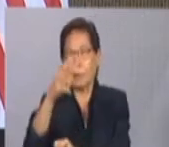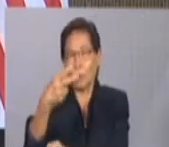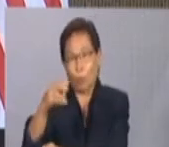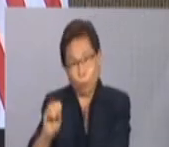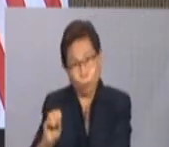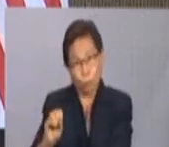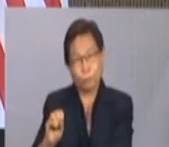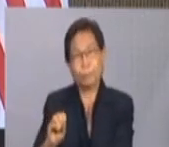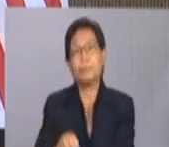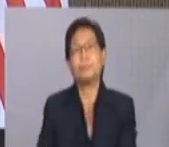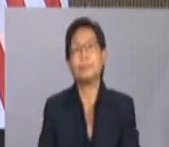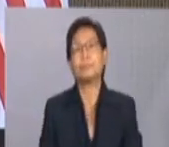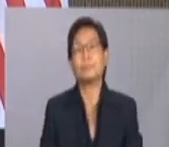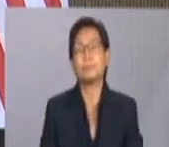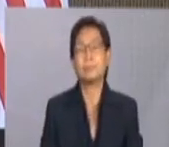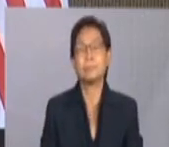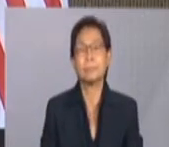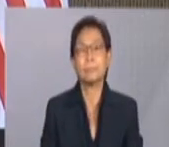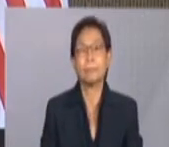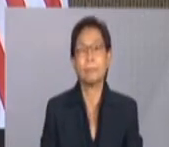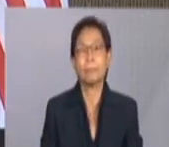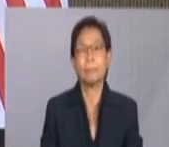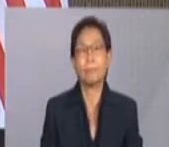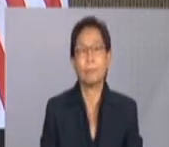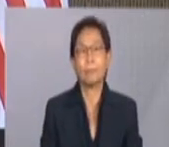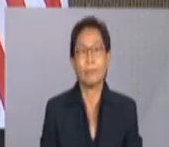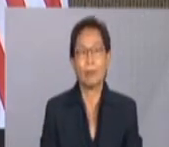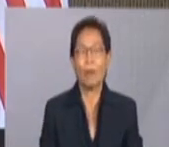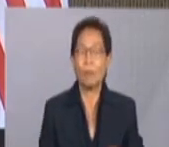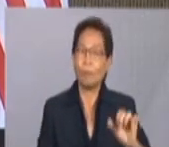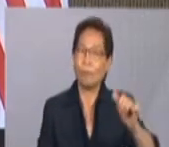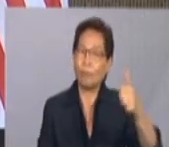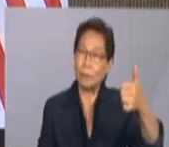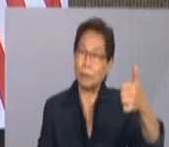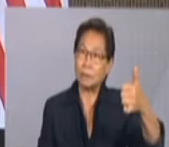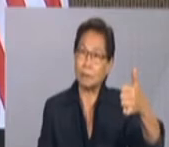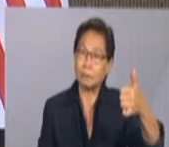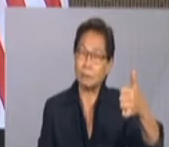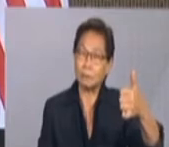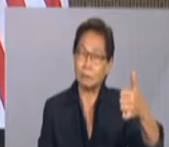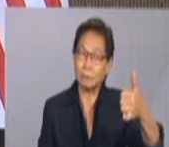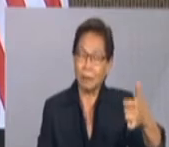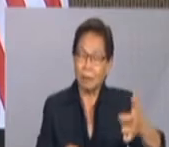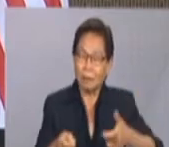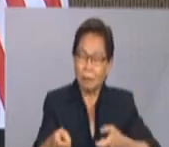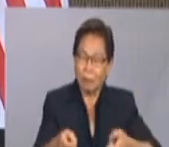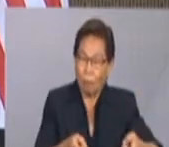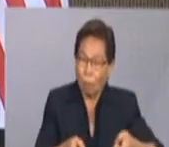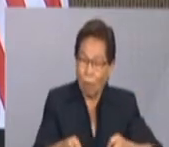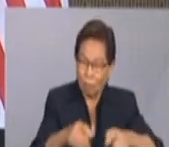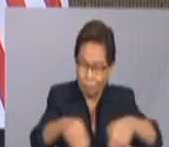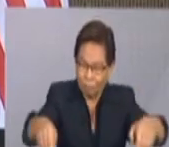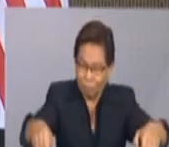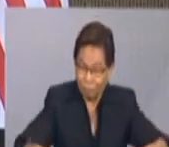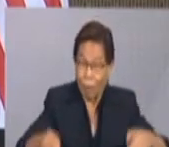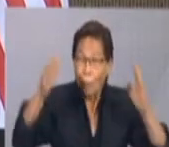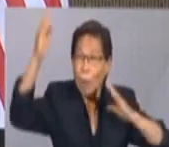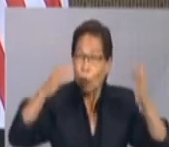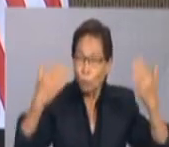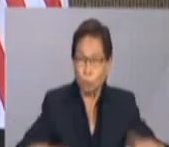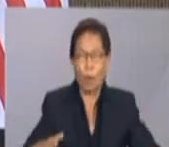atau dablu Expo pertamanya elah kaulan sempadan negara kita telah